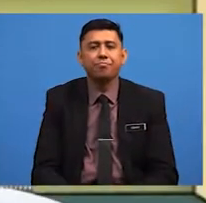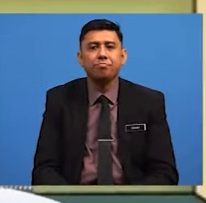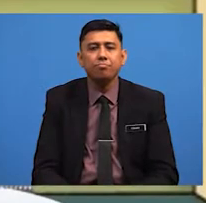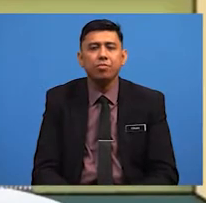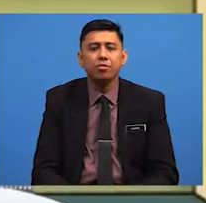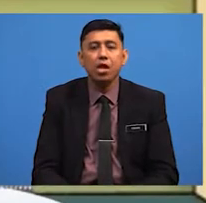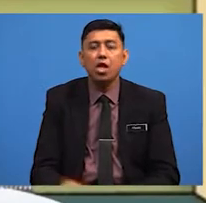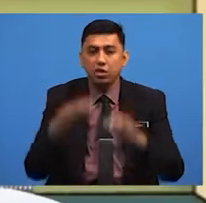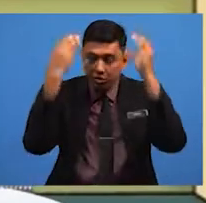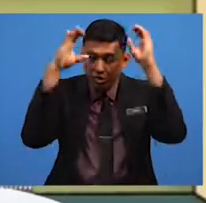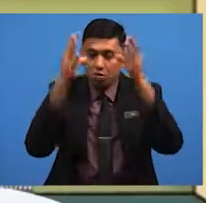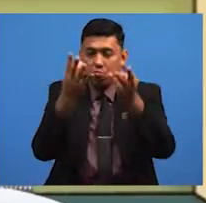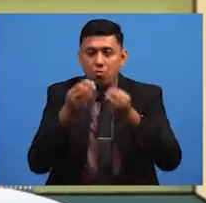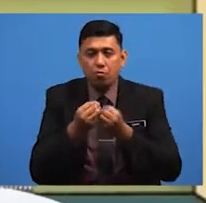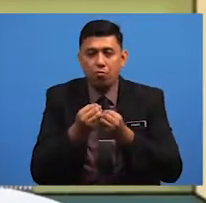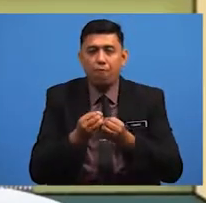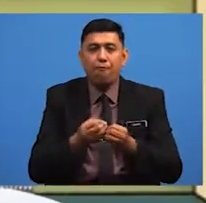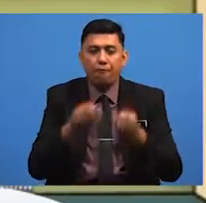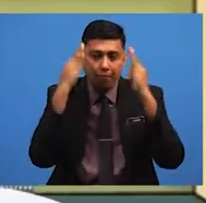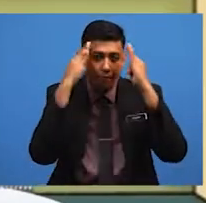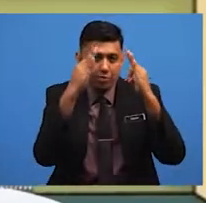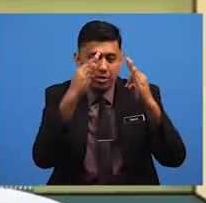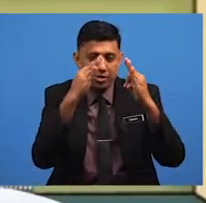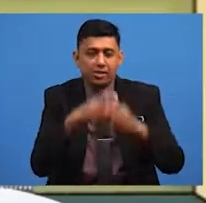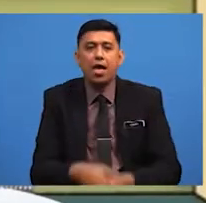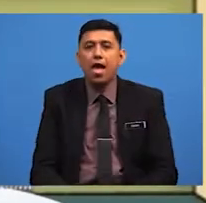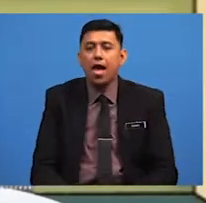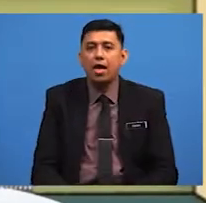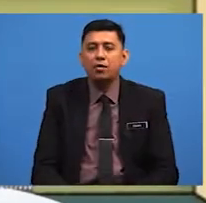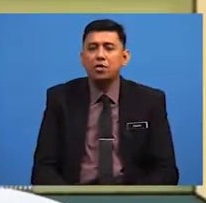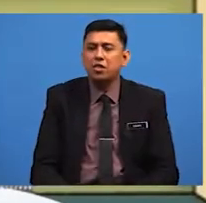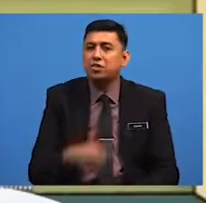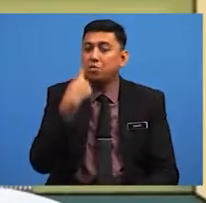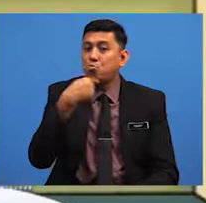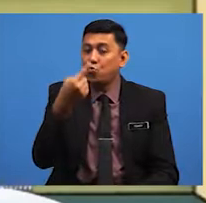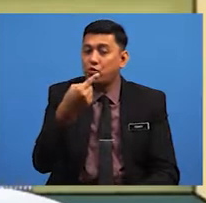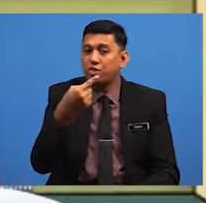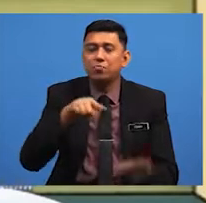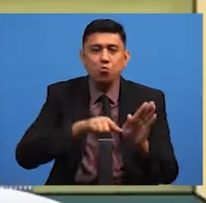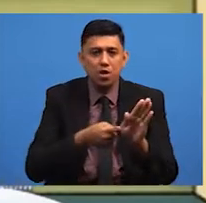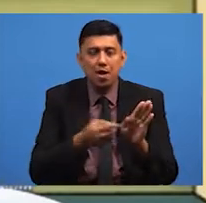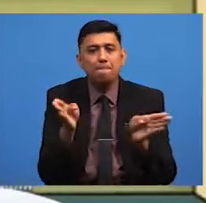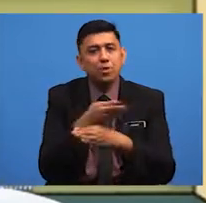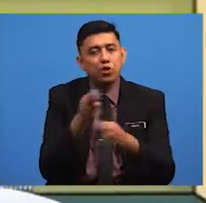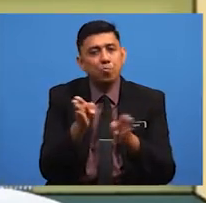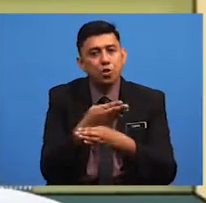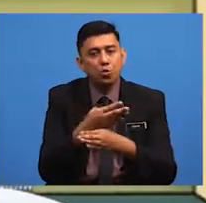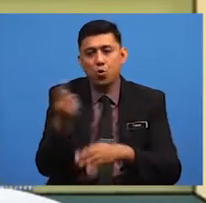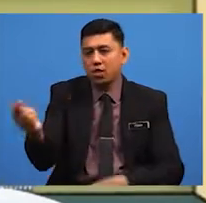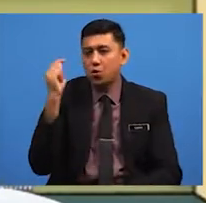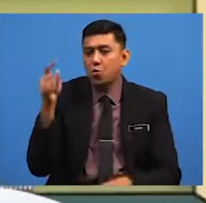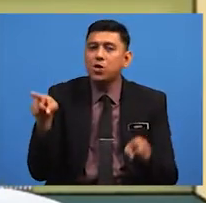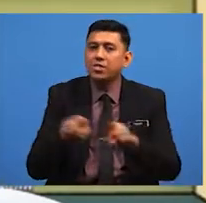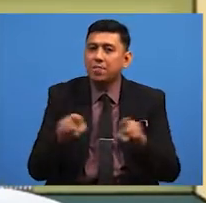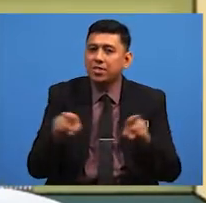cego mohon meringue yang sedang fokus pengajian ciuam sebut semula bentuk-bentuk tenaga